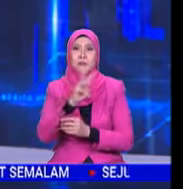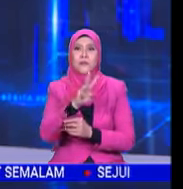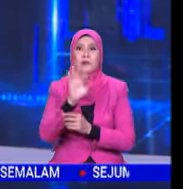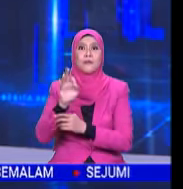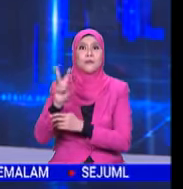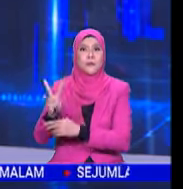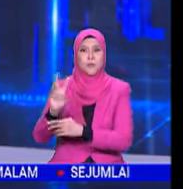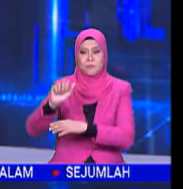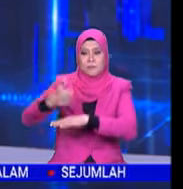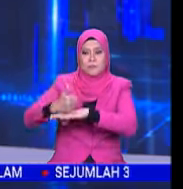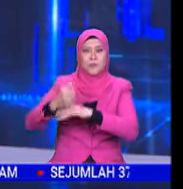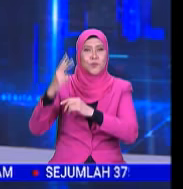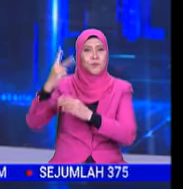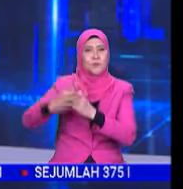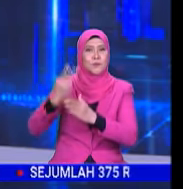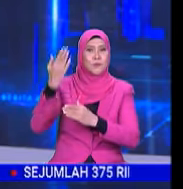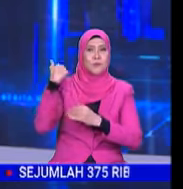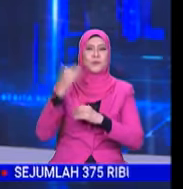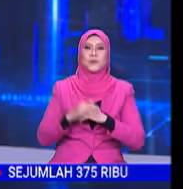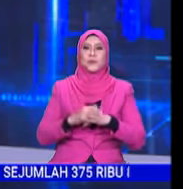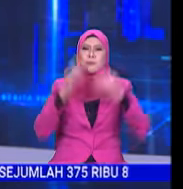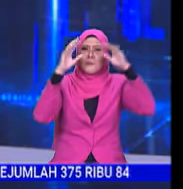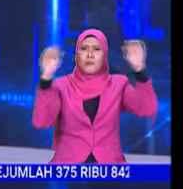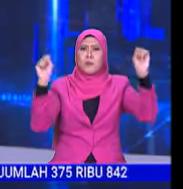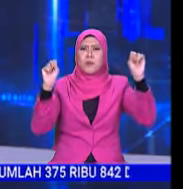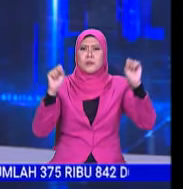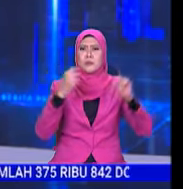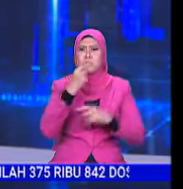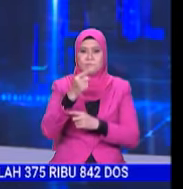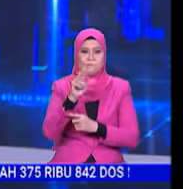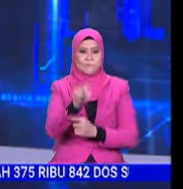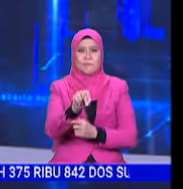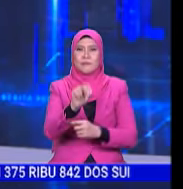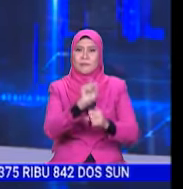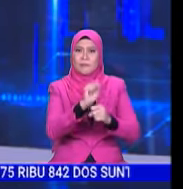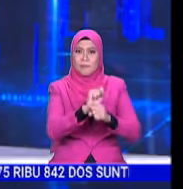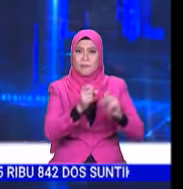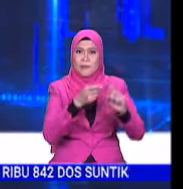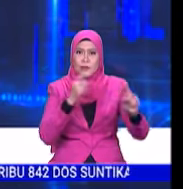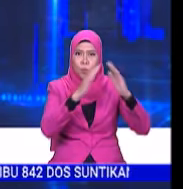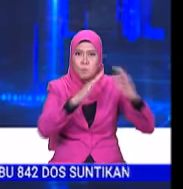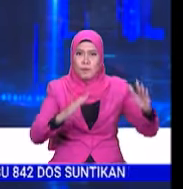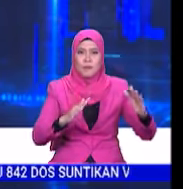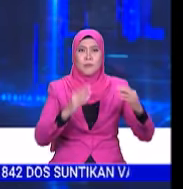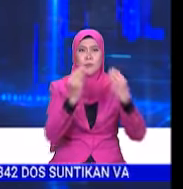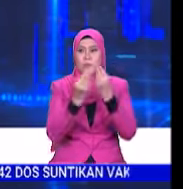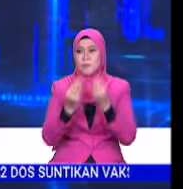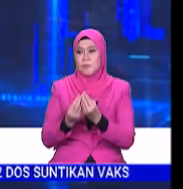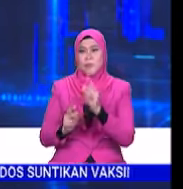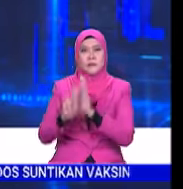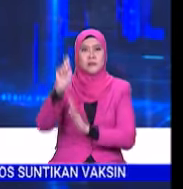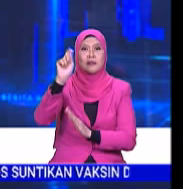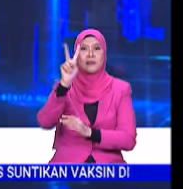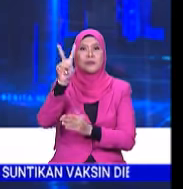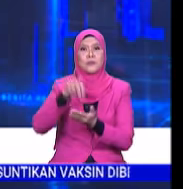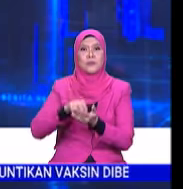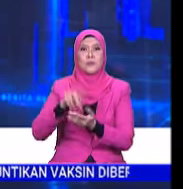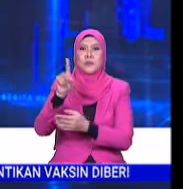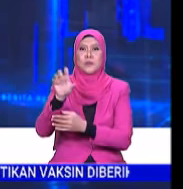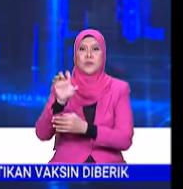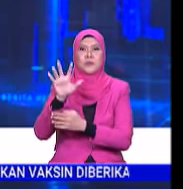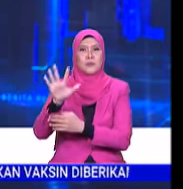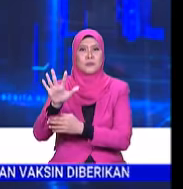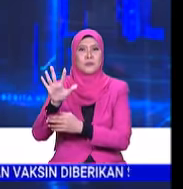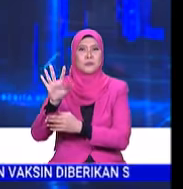diwujudkan 2 bulan lalu. Keengganan majikan melaksanakan bekerja dari rumah merekodkan angka tertinggi dengan